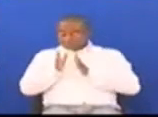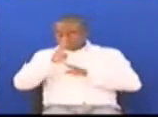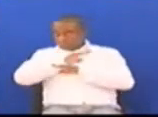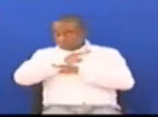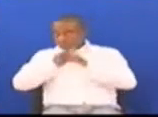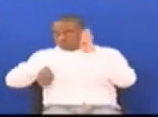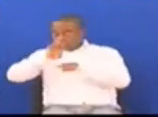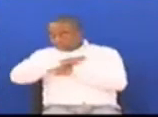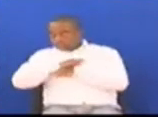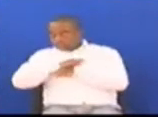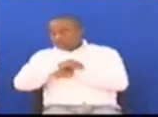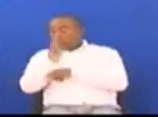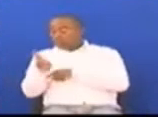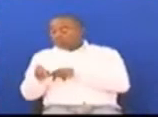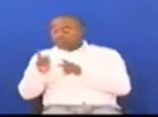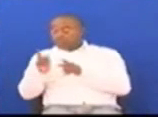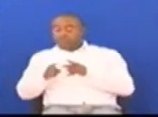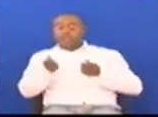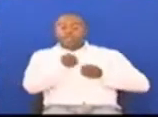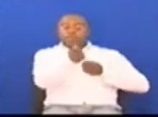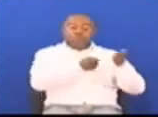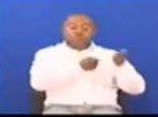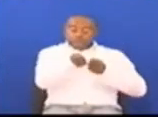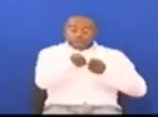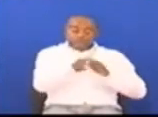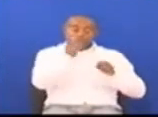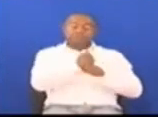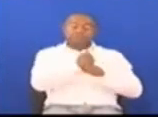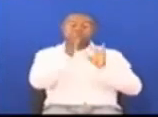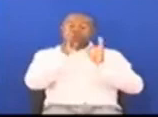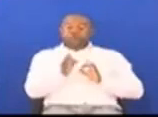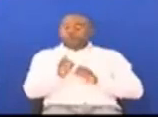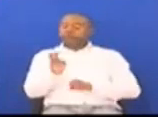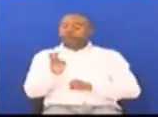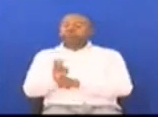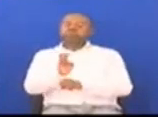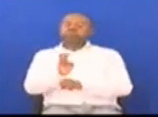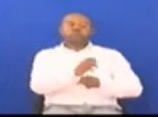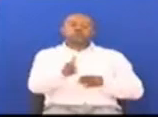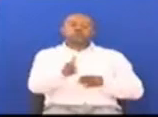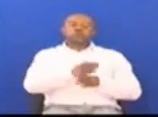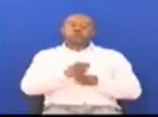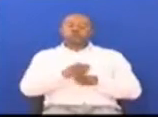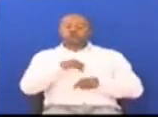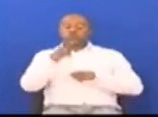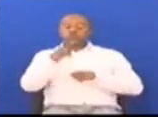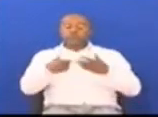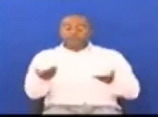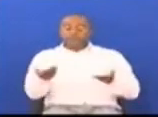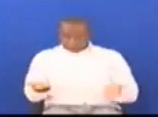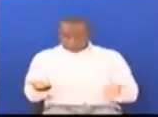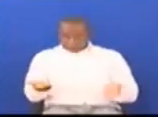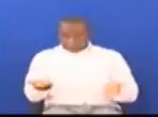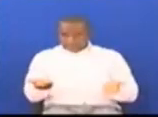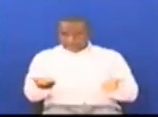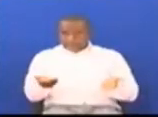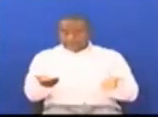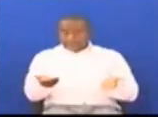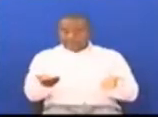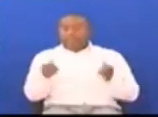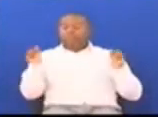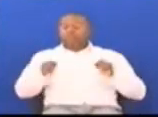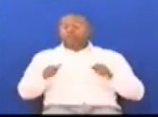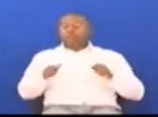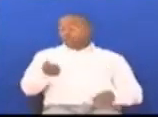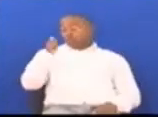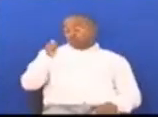na mkurugenzi kwa kazi nzuri waliosimamia juu ya maendeleo ya halmashauri yetu ya mji wa Makambako. Juzi tu